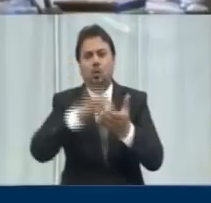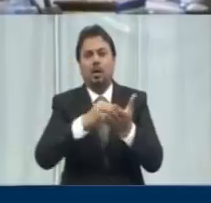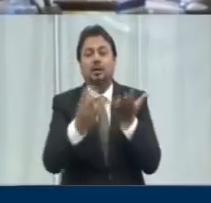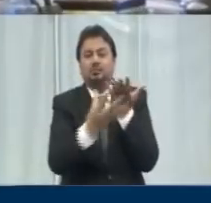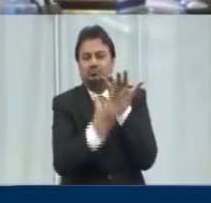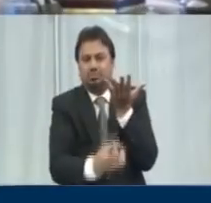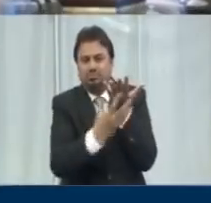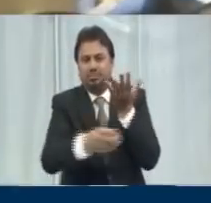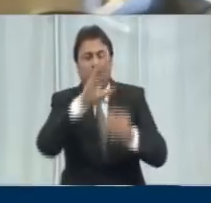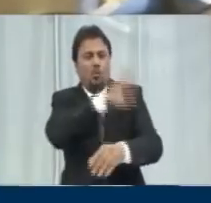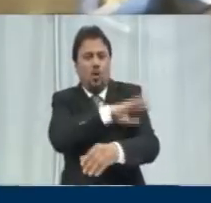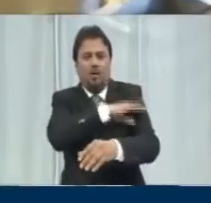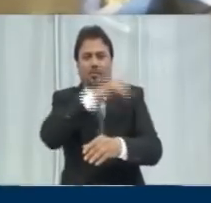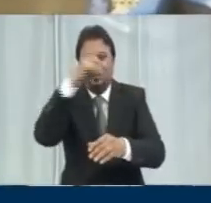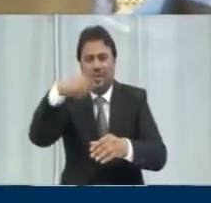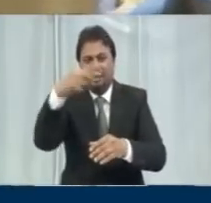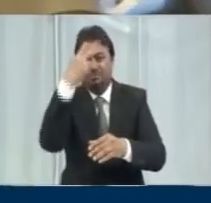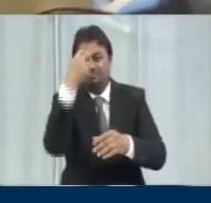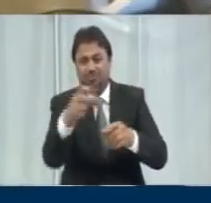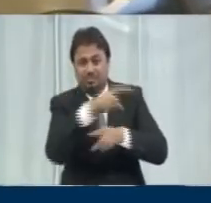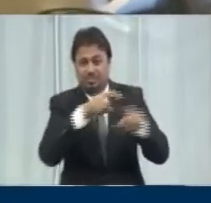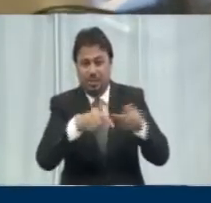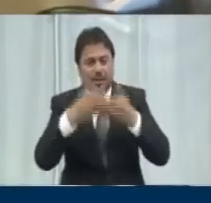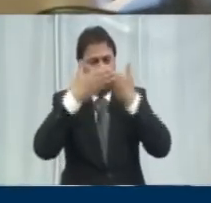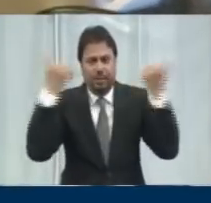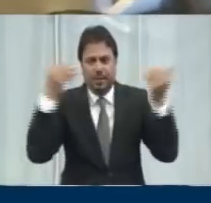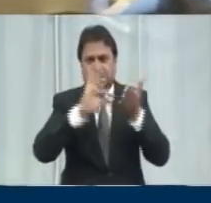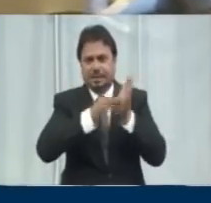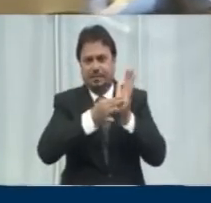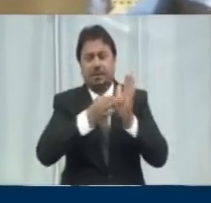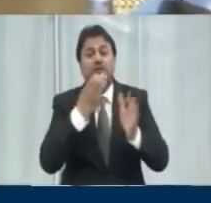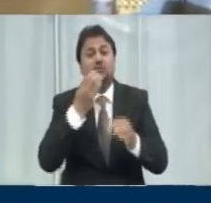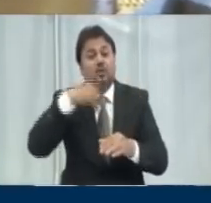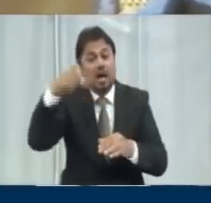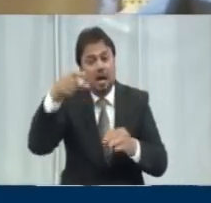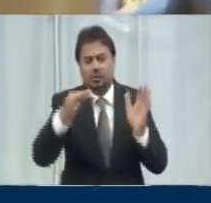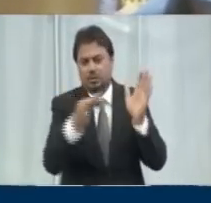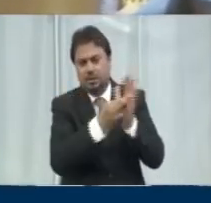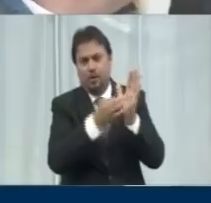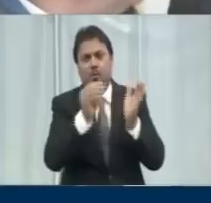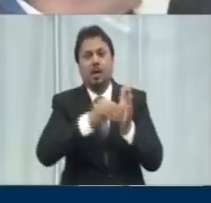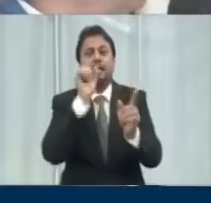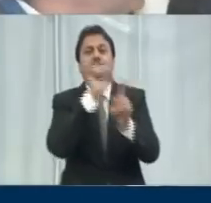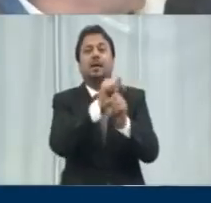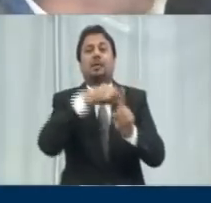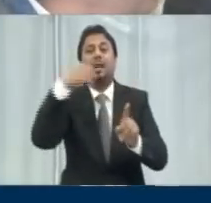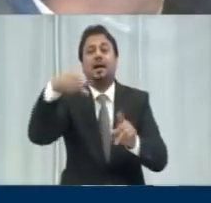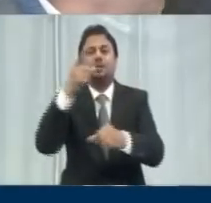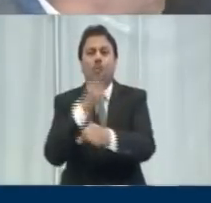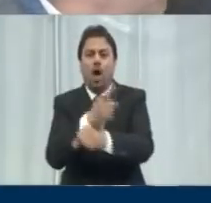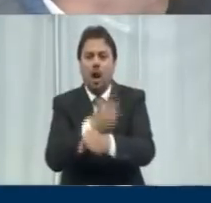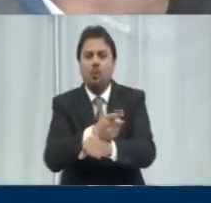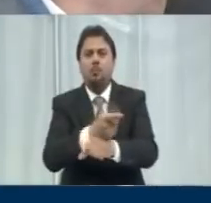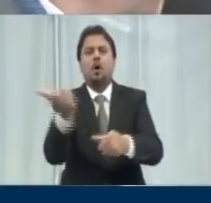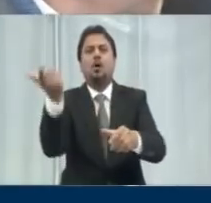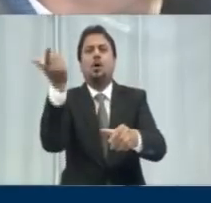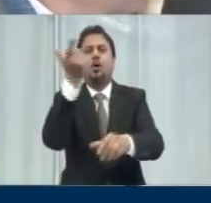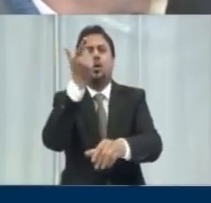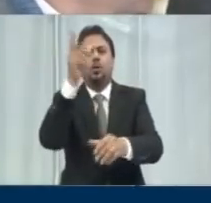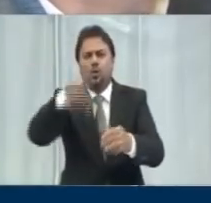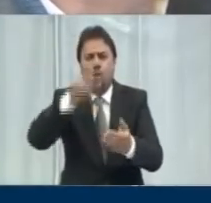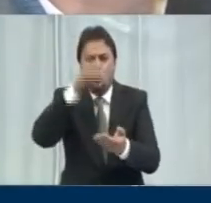وجود استقطاعات ولا ضريبة دخل على الموظفين أو المتقاعدين، وتخصيص راتب للمحاضرين والأجراء